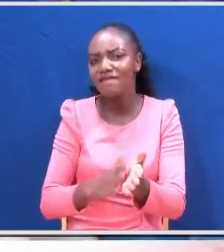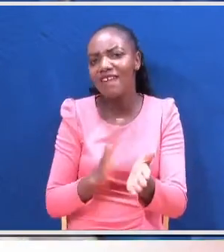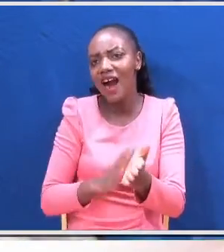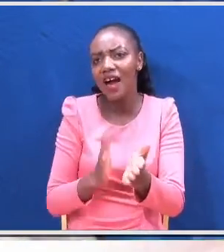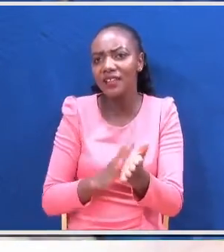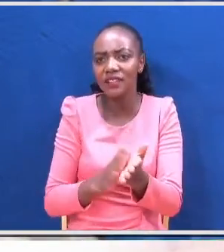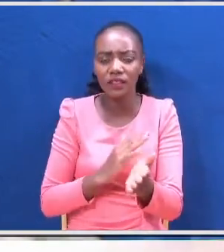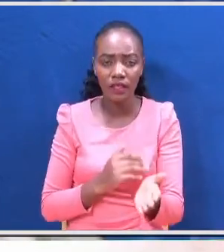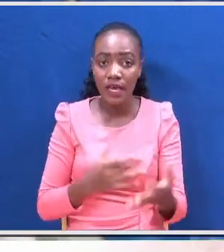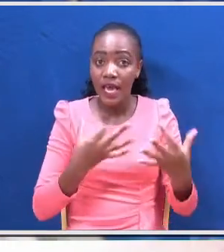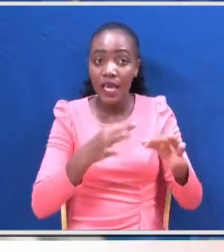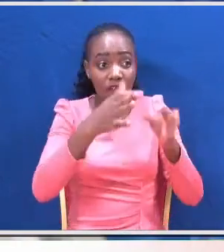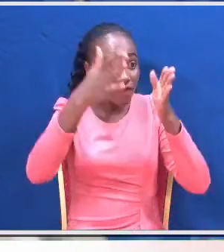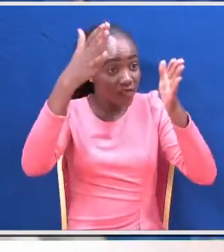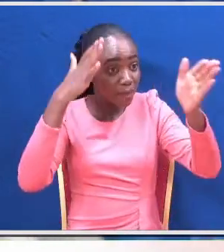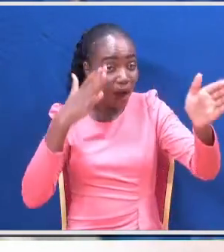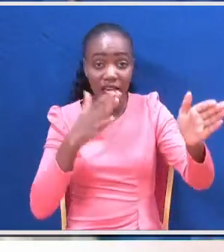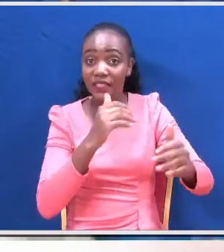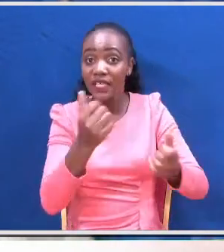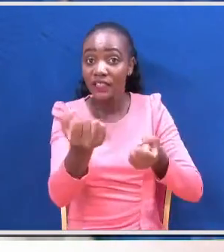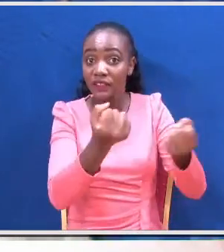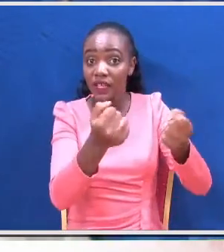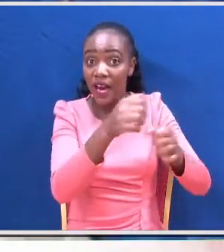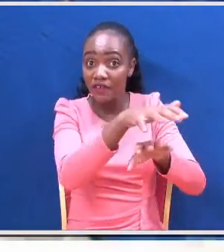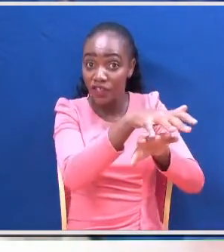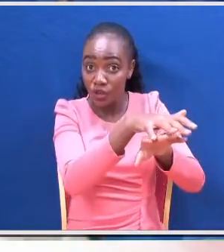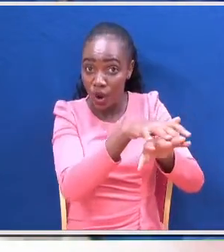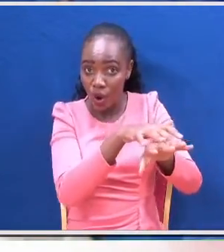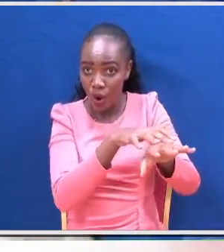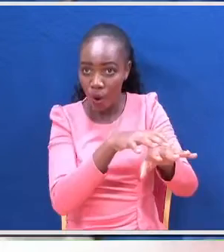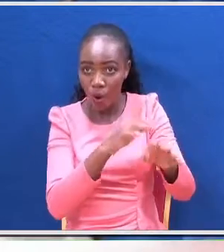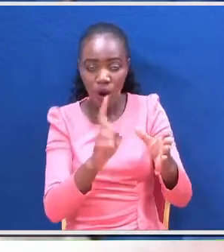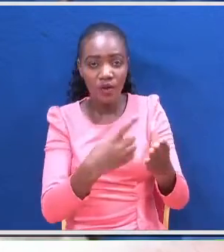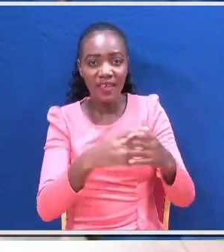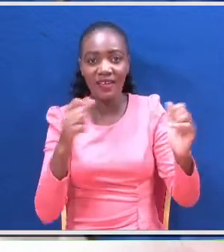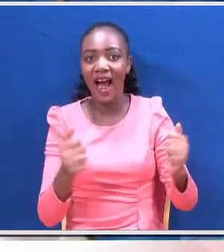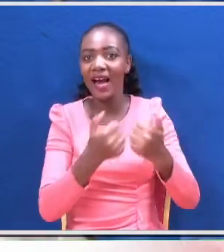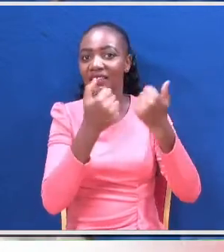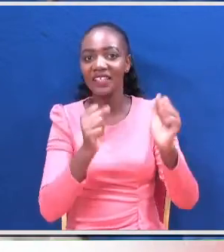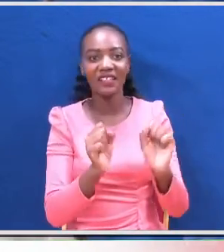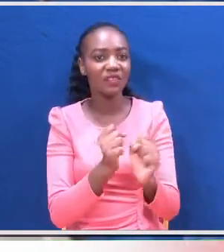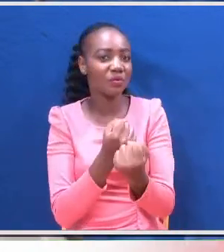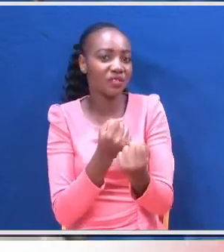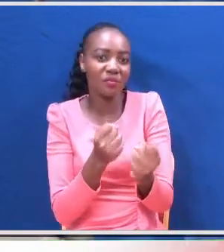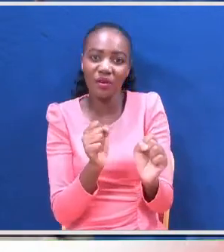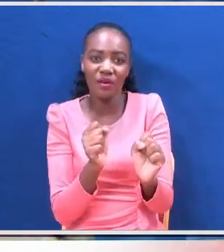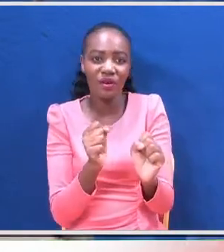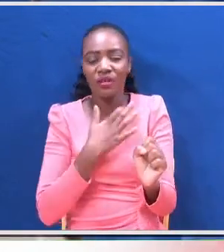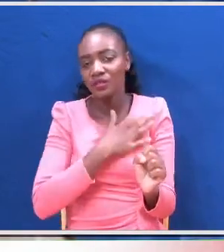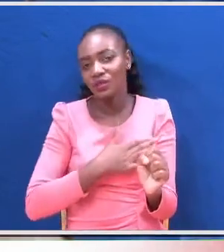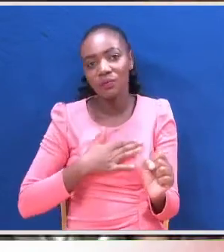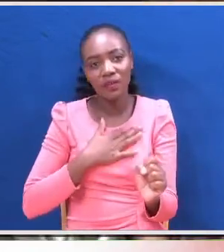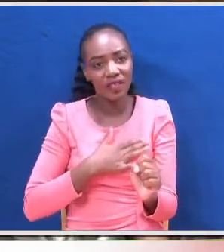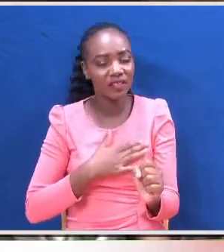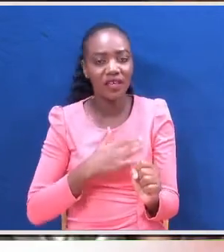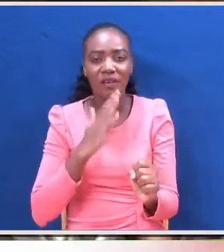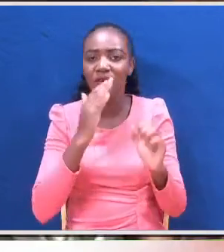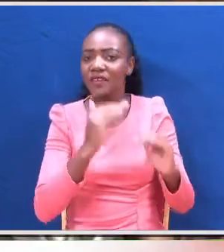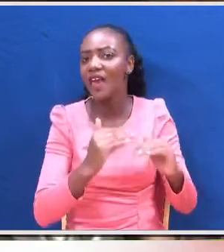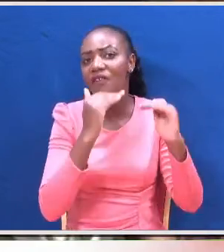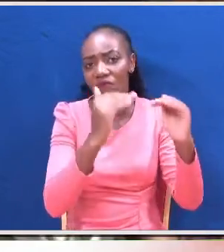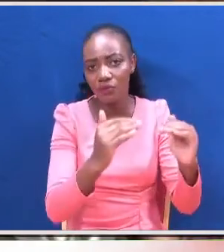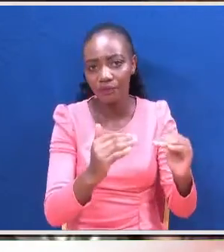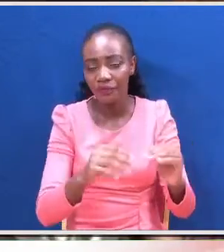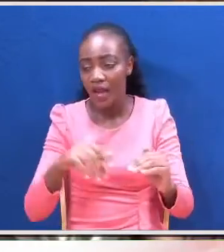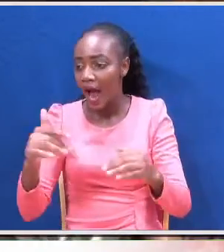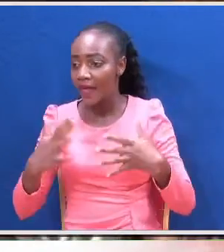pasa ingekuwa na speed, tunafikiria inge lose control ikuje konge hii minibus. Kwa hivyo watu wakuwa waangalifu. Watu wengine